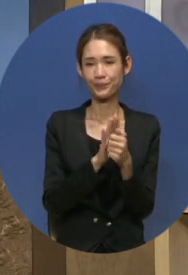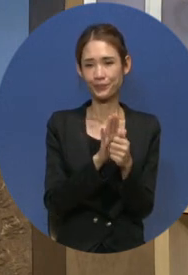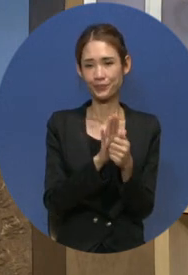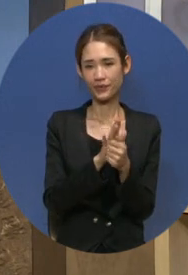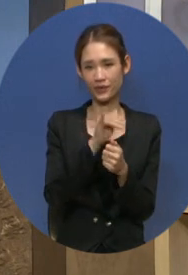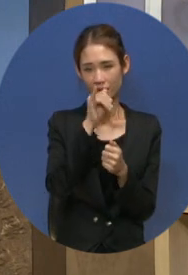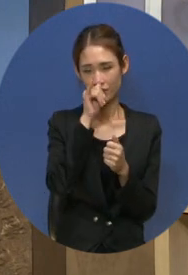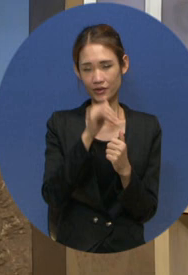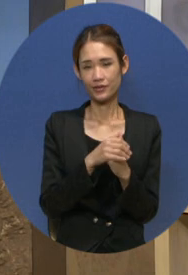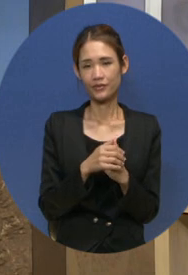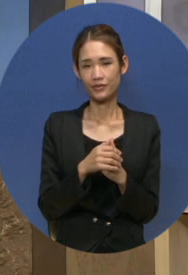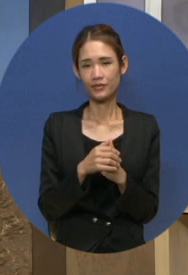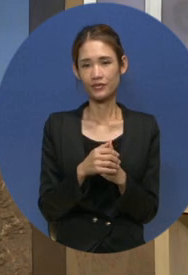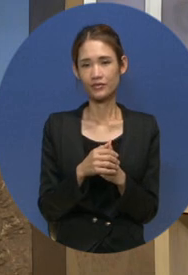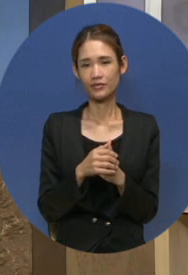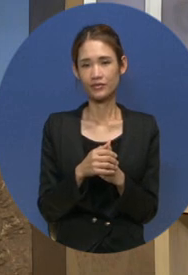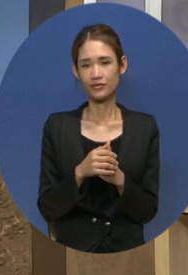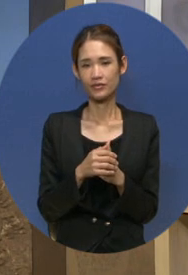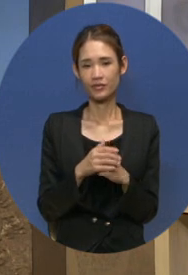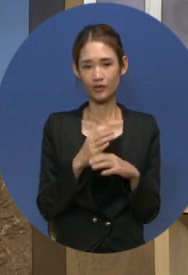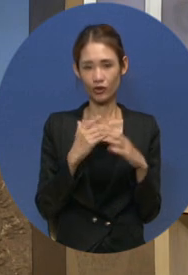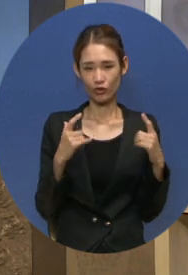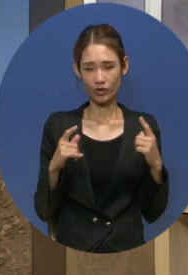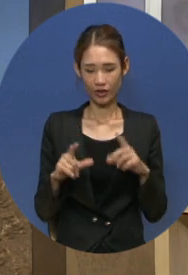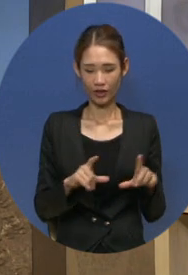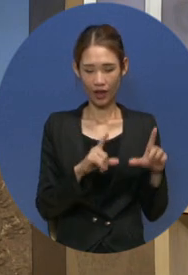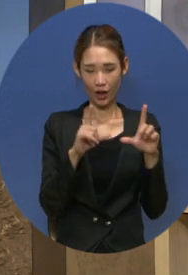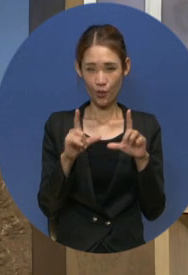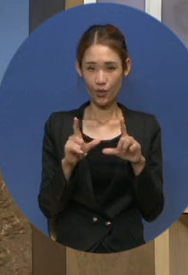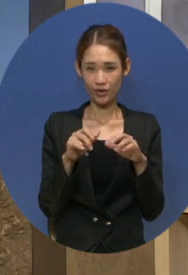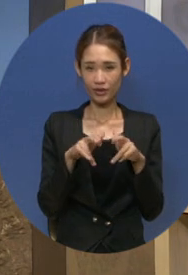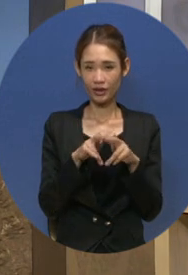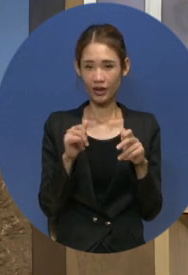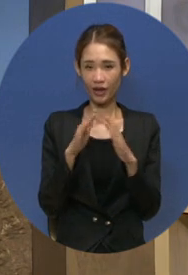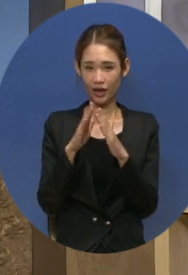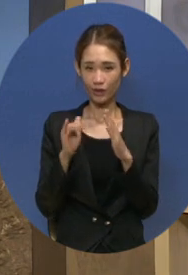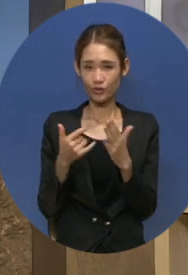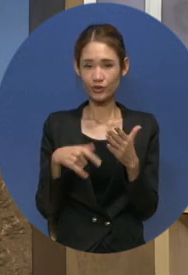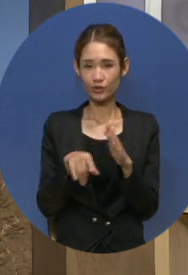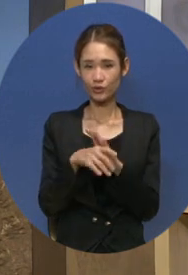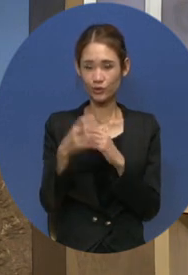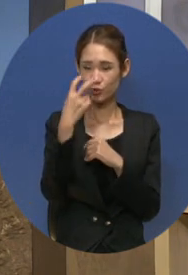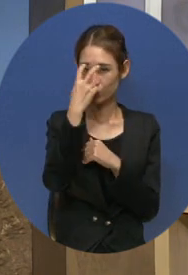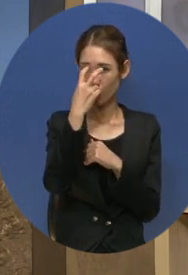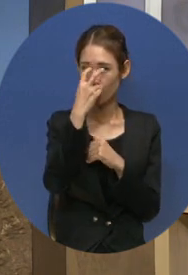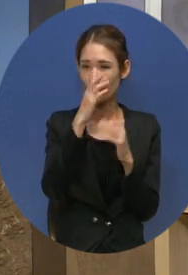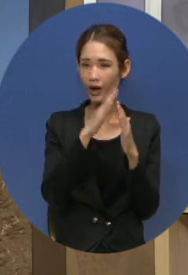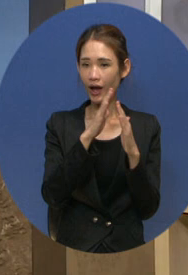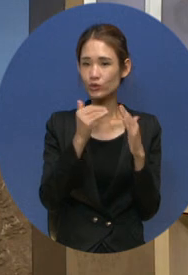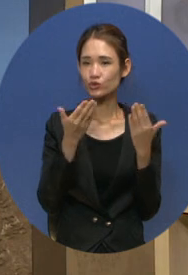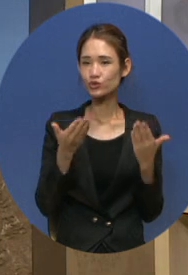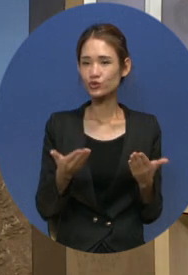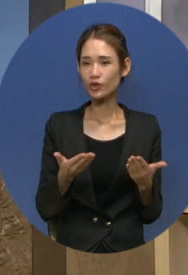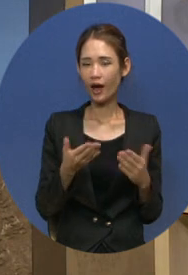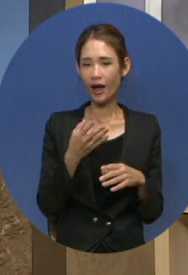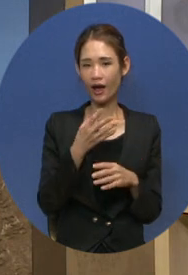함께 지원하고 계신데요. 중구에서 거주하고 있는 장애인과 그 가족들을 위해서 돌봄